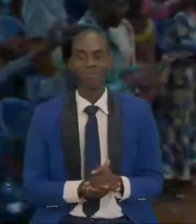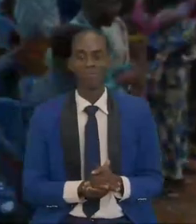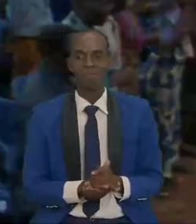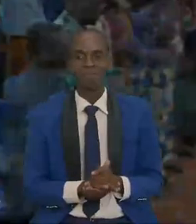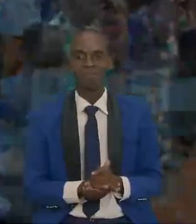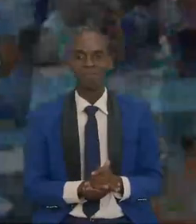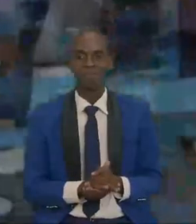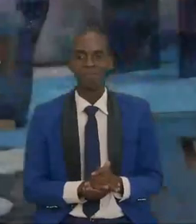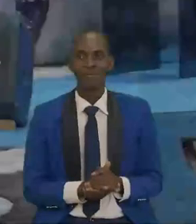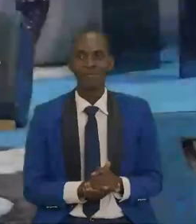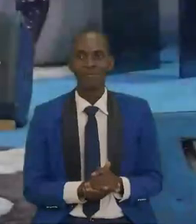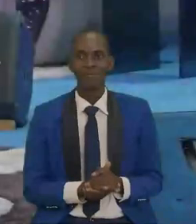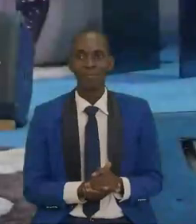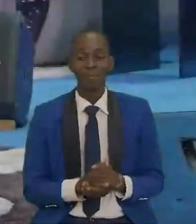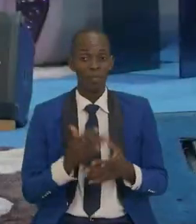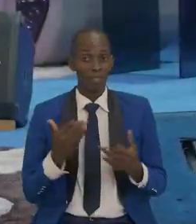Gloire à Dieu.